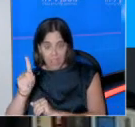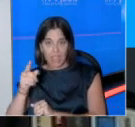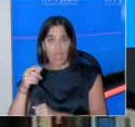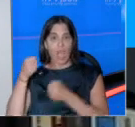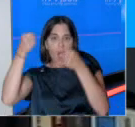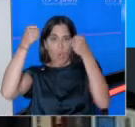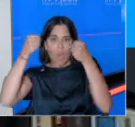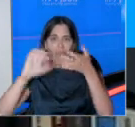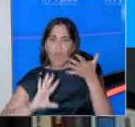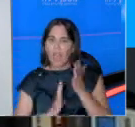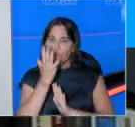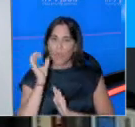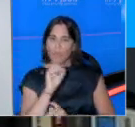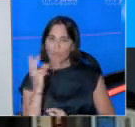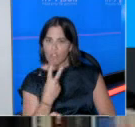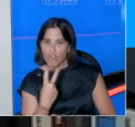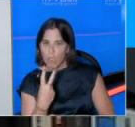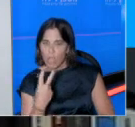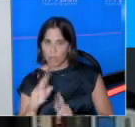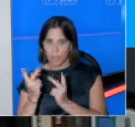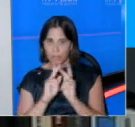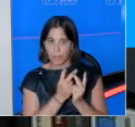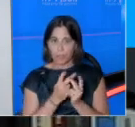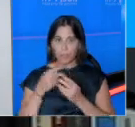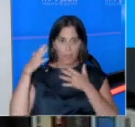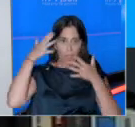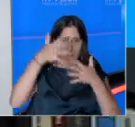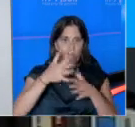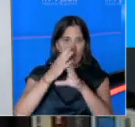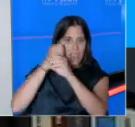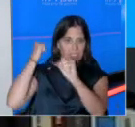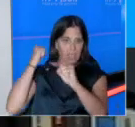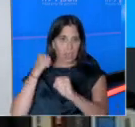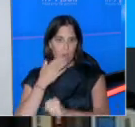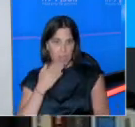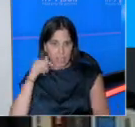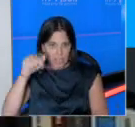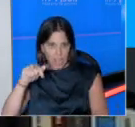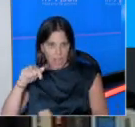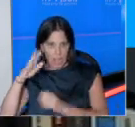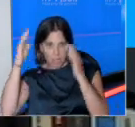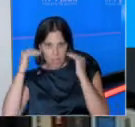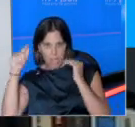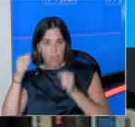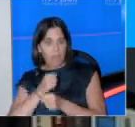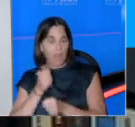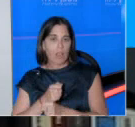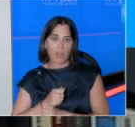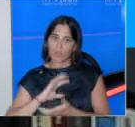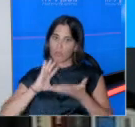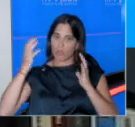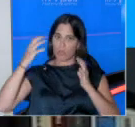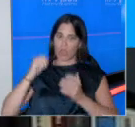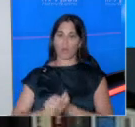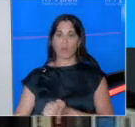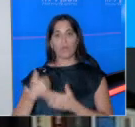השרופים של שתי הקבוצות האלה, הם אלה שפשטו על השגרירות הישראלית בקהיר, ועשו בשמות. ספר לנו על זה